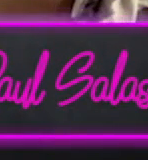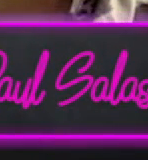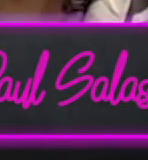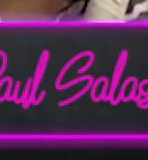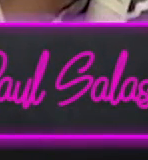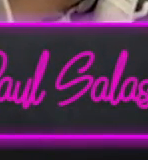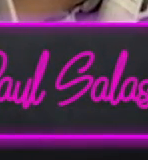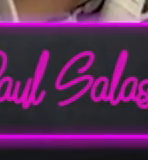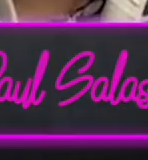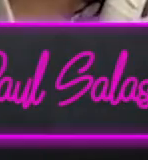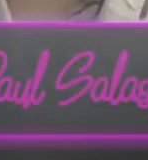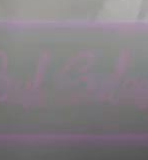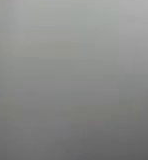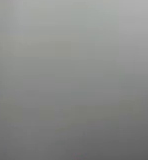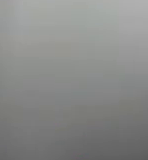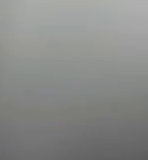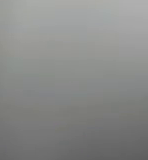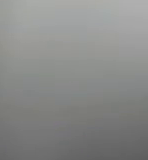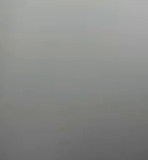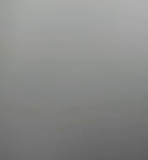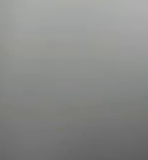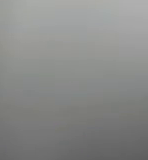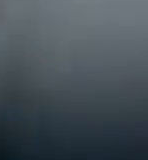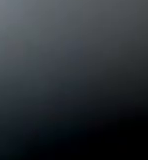dyan? Or surprise pa lahat? Ayun, okay.